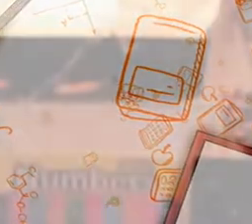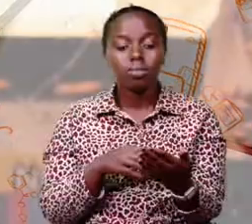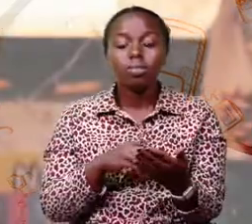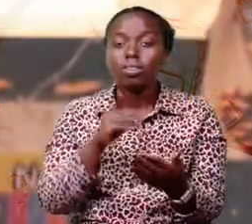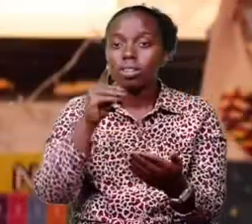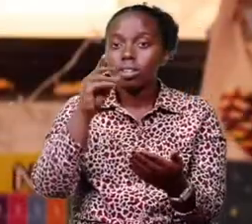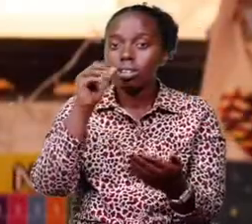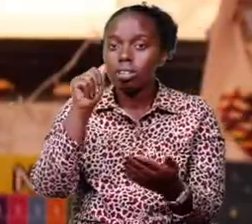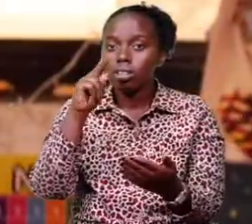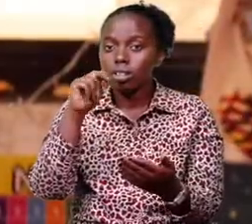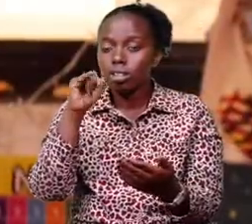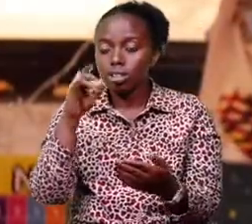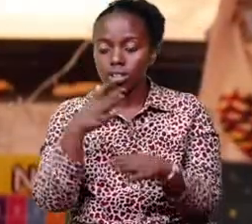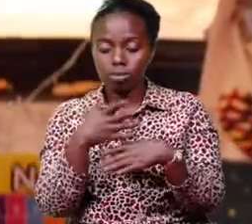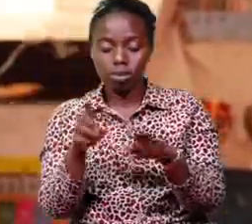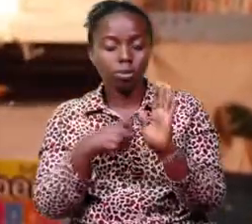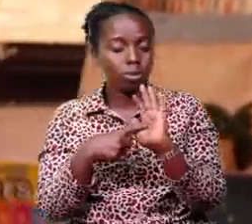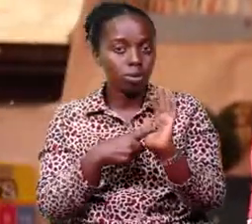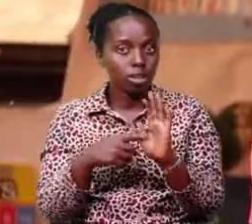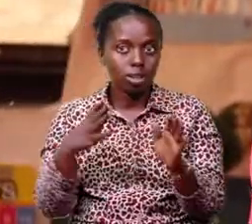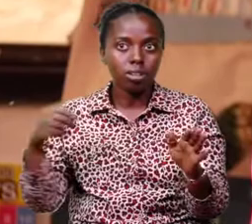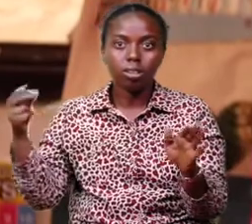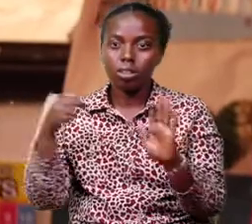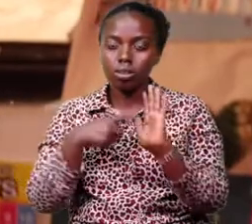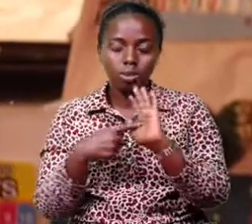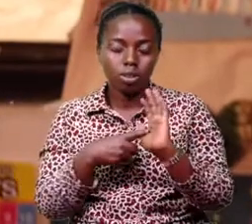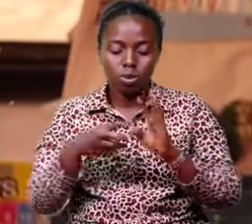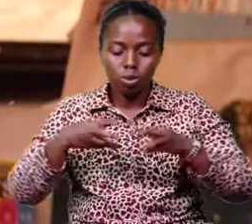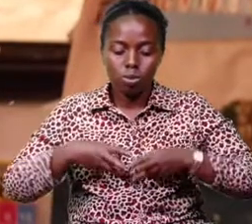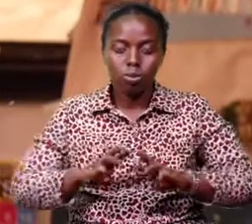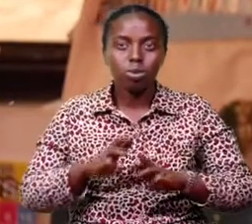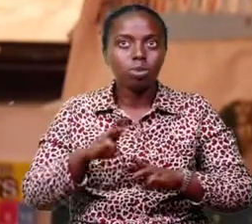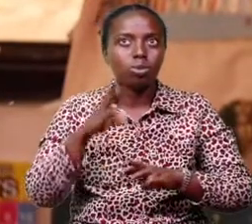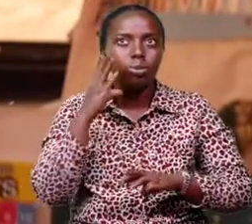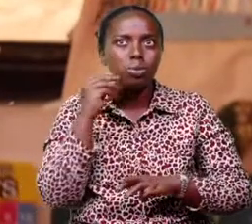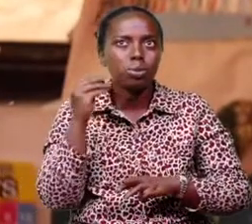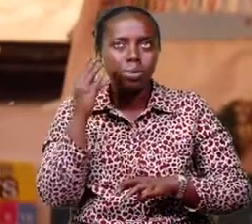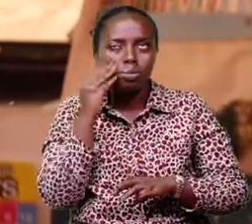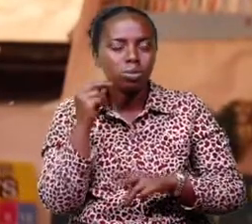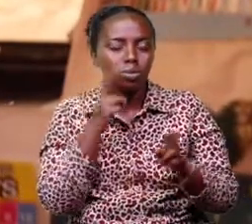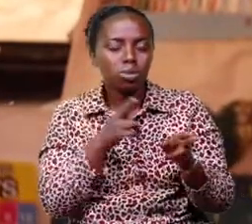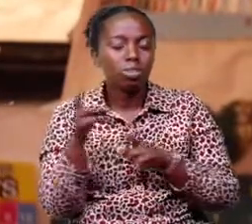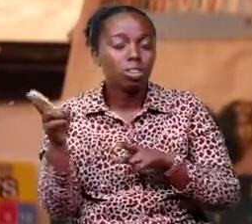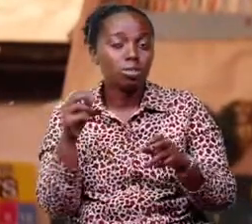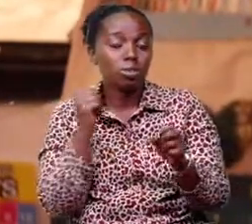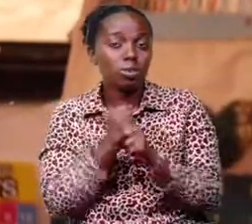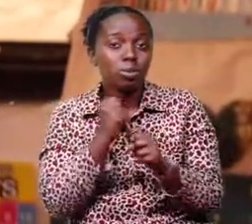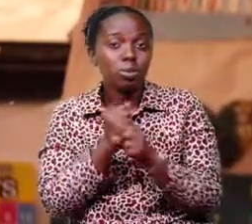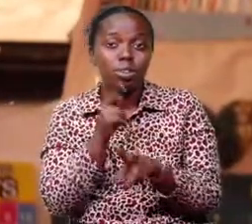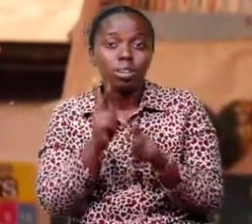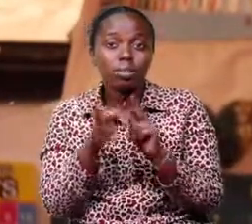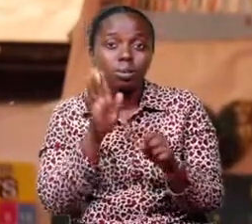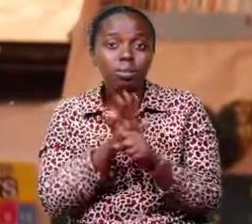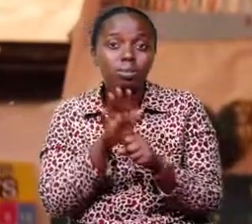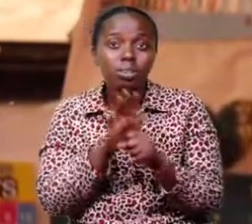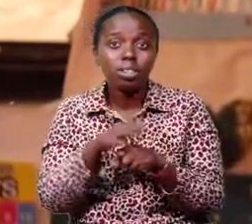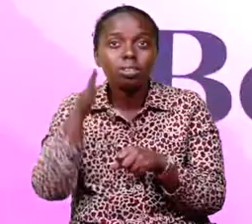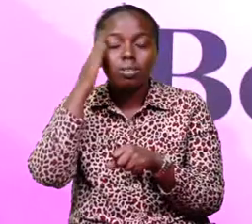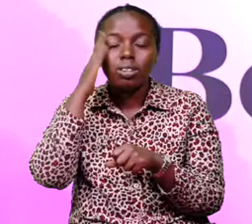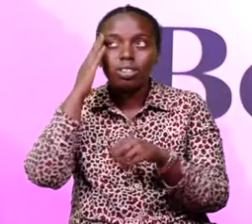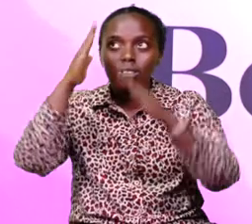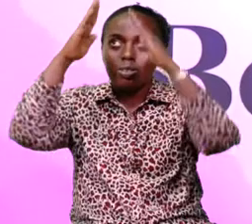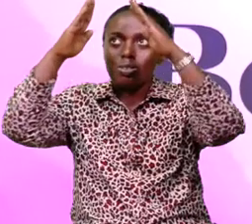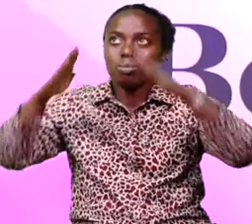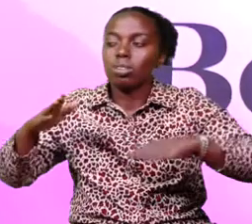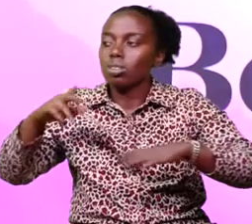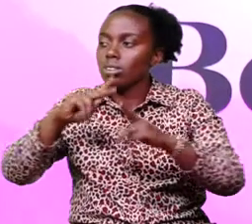Tonto danamaze kutukwereka ugiye kutwereka uburyo kinawe ubizobereyemo usanzwe ubikora abantu benshi bakuzi ku mazu agiye atandukanye